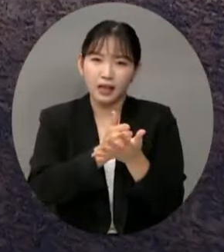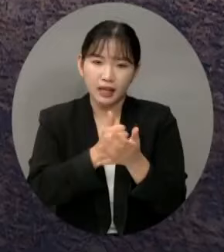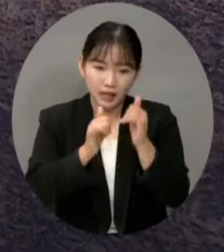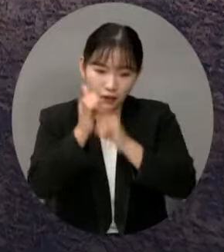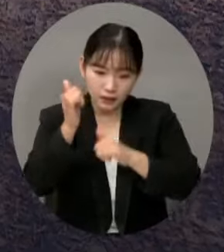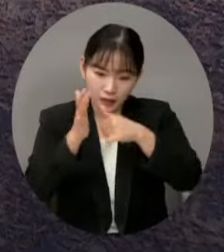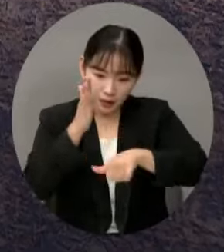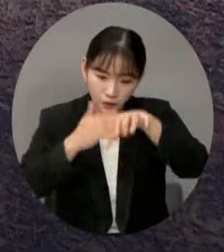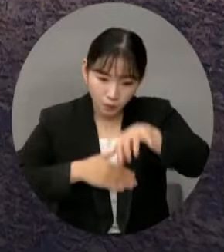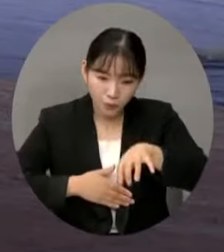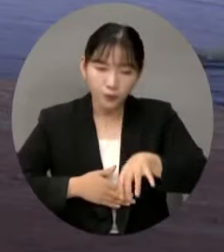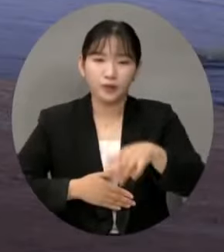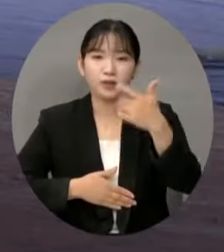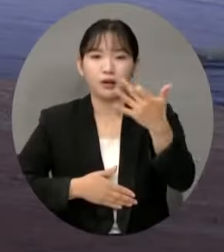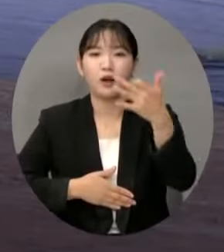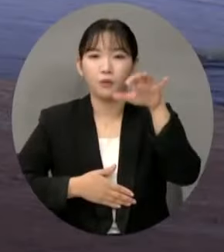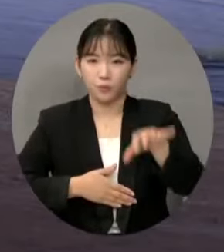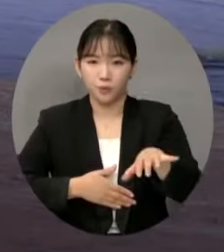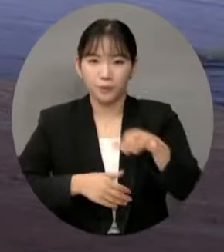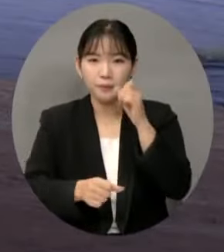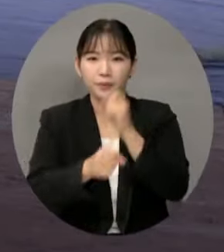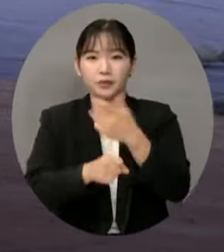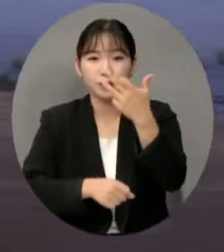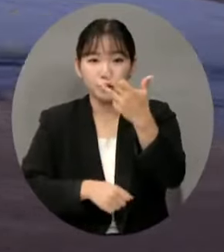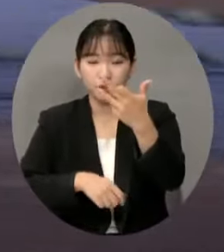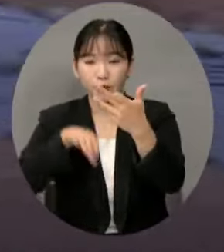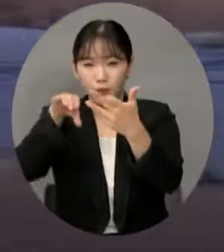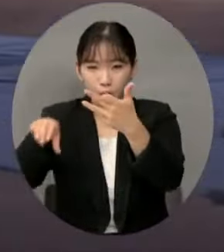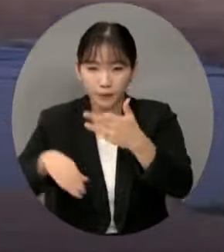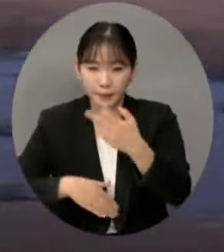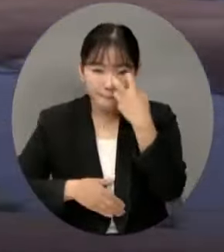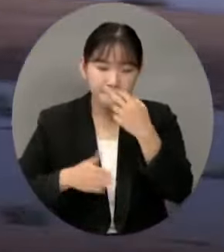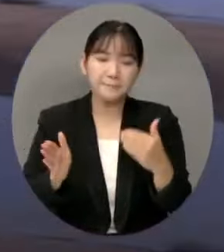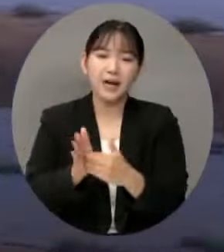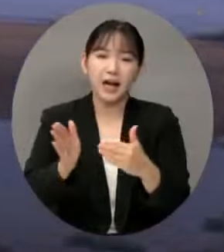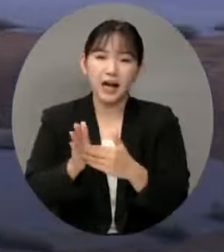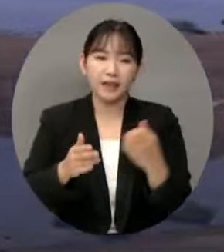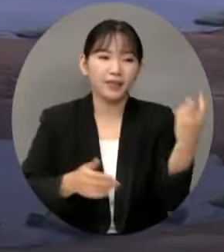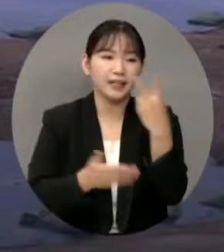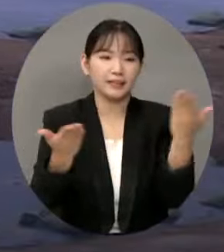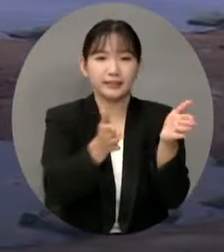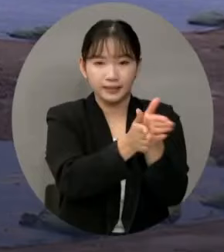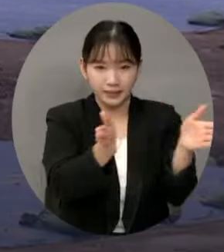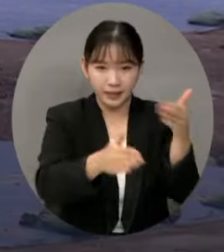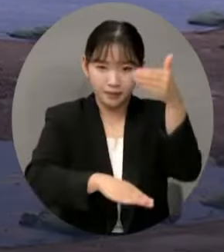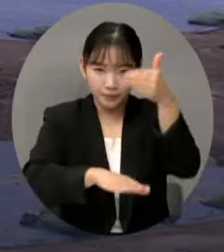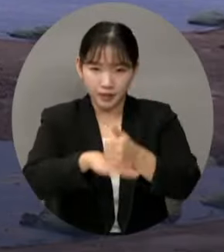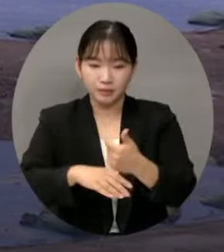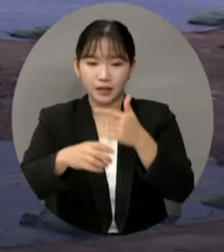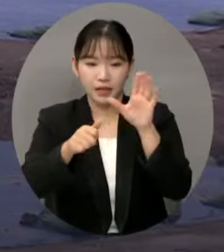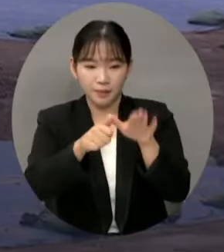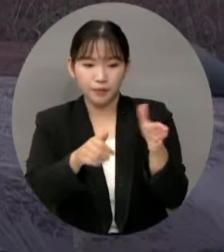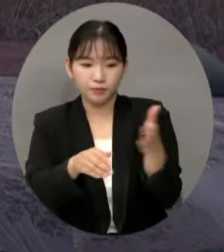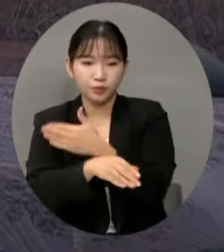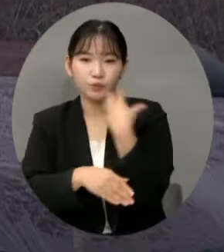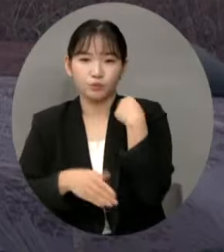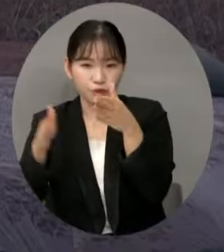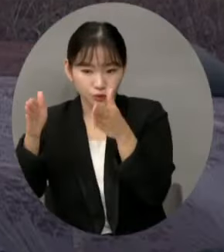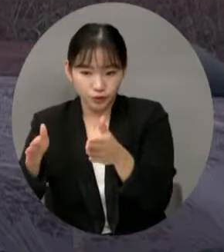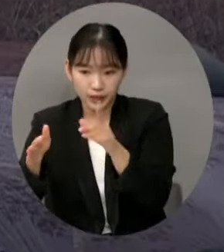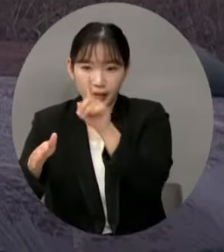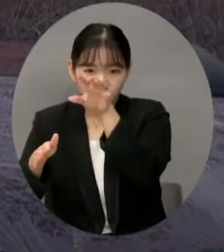19곳 18곳에서 조사와 발굴이 끝나 공사가 재개됐고 마지막 남은 한평 무한 구간 내 한계 지점의